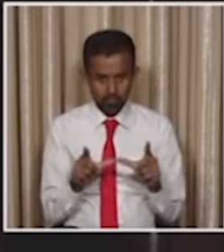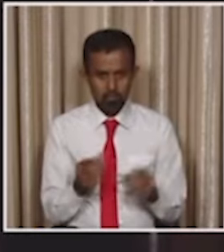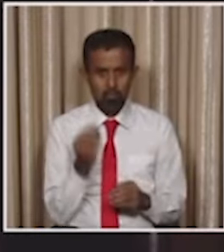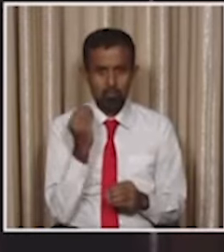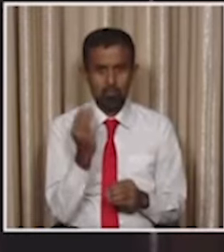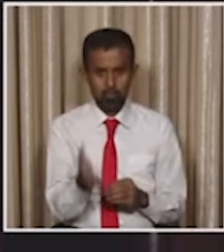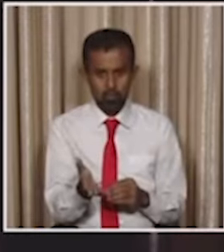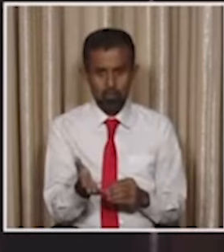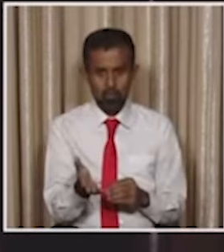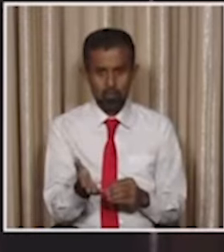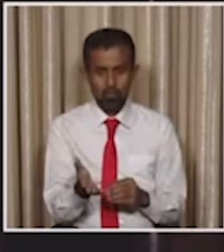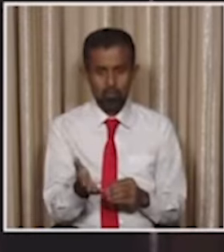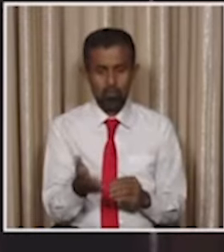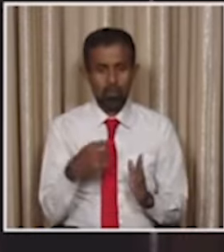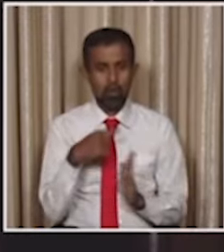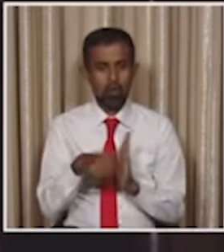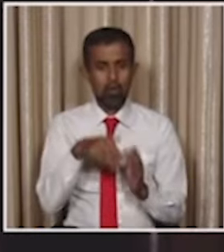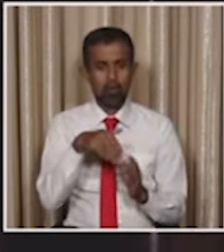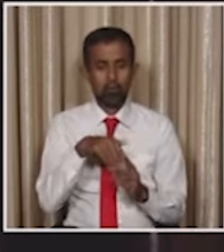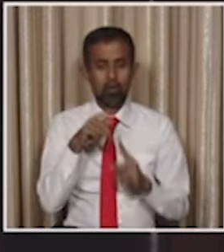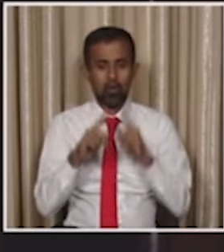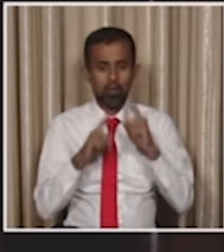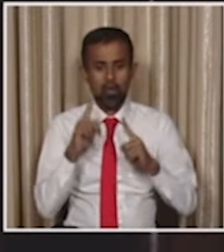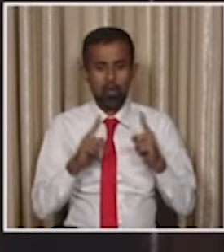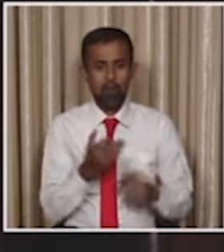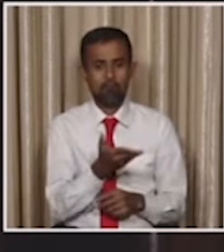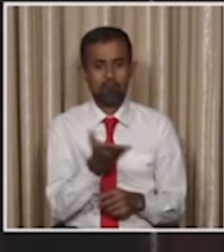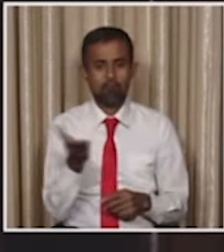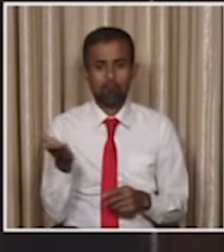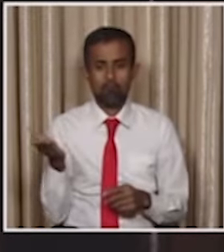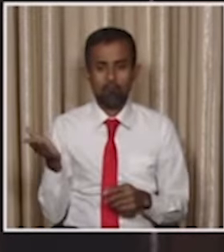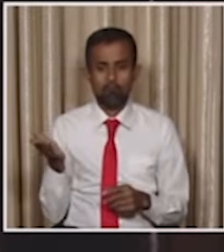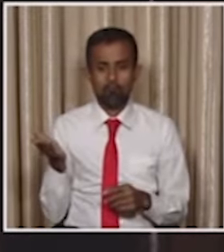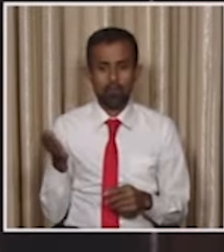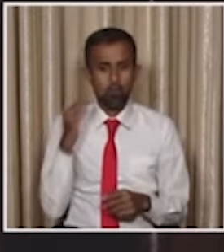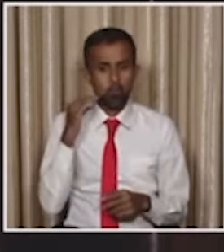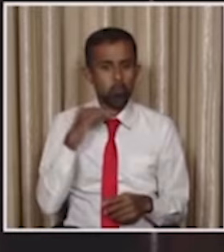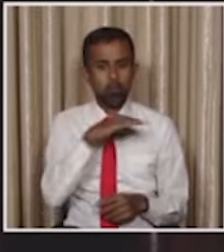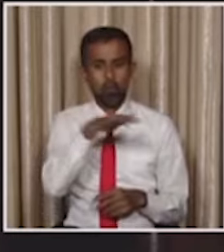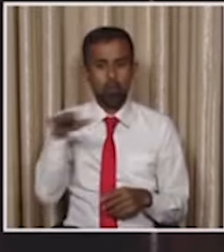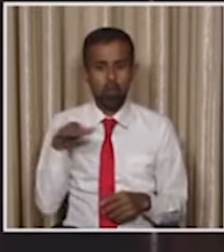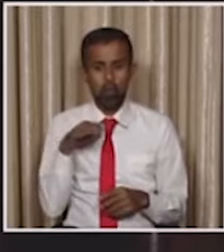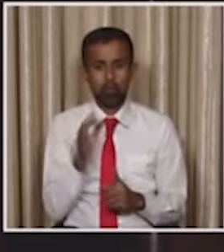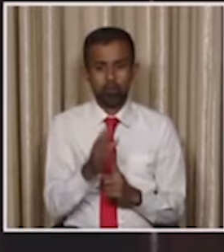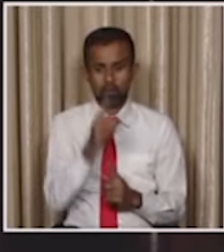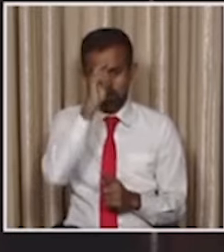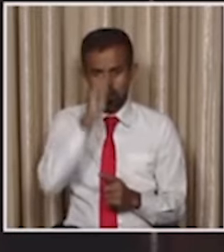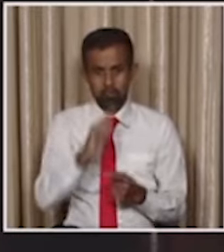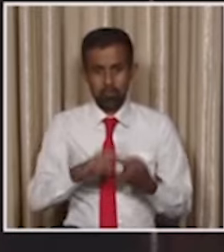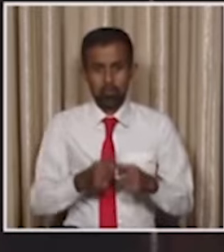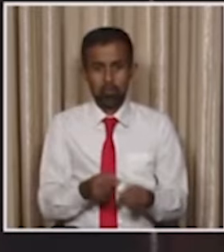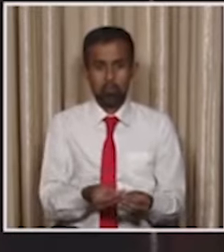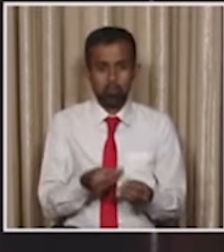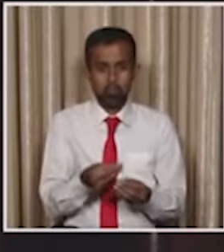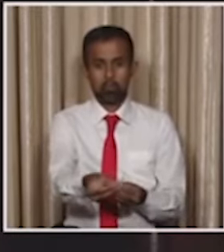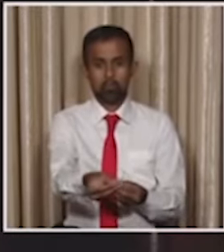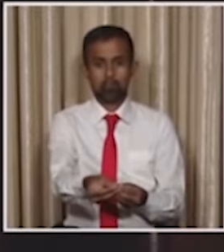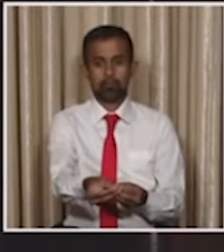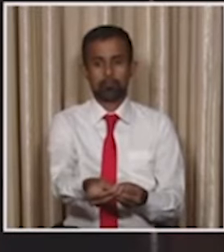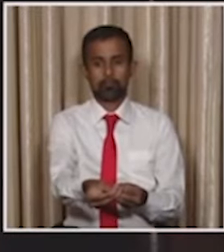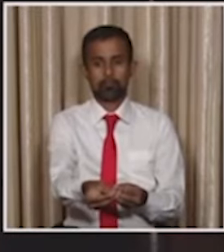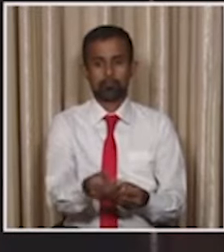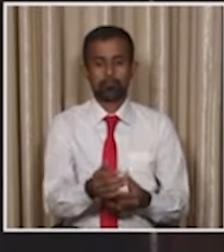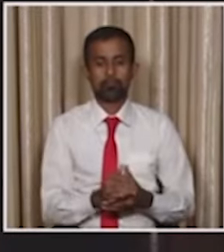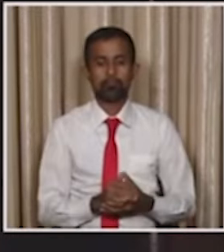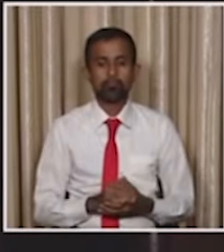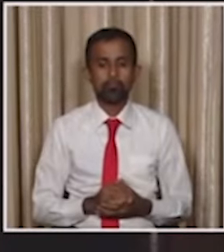පිළිබඳව දැවැන්ත රට තුළ සාකච්ඡාවක් තියෙනවා. මෙරටේ මහජනයා අද වෙනකොට ජනාධිපතිවරණයක ඔන්න මෙන්න කඩේමට සීමාවට ඇවිල්ලා